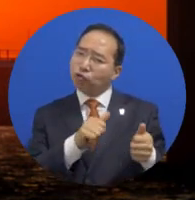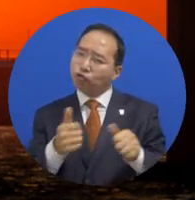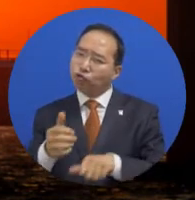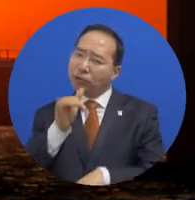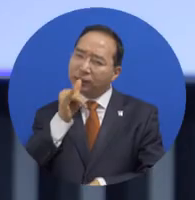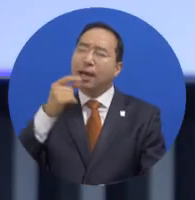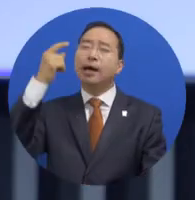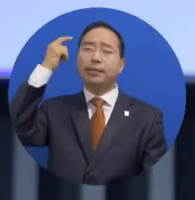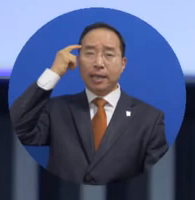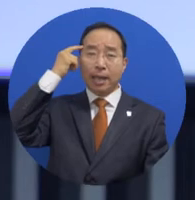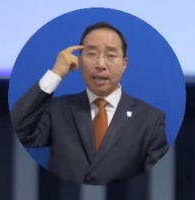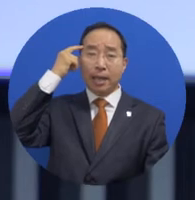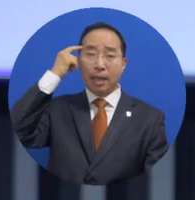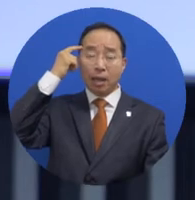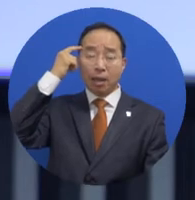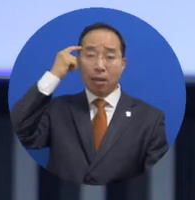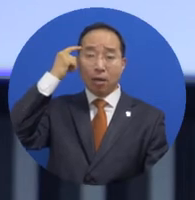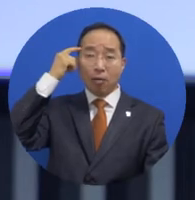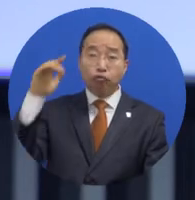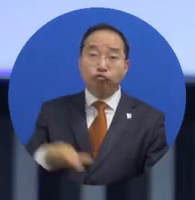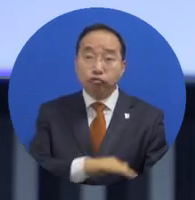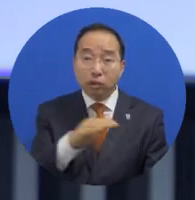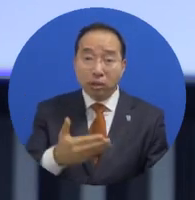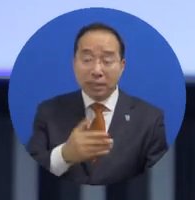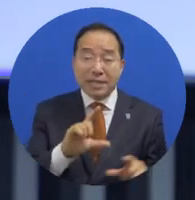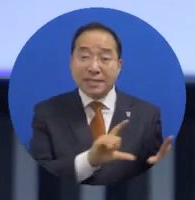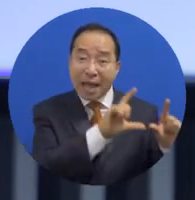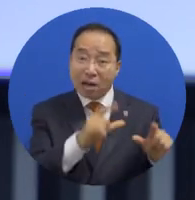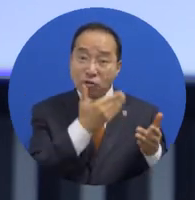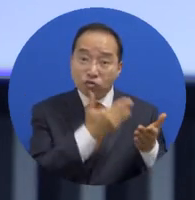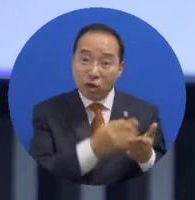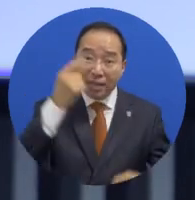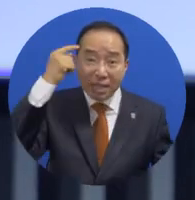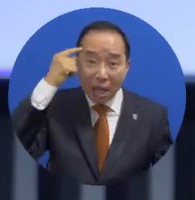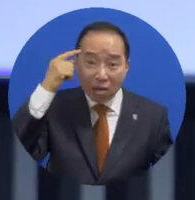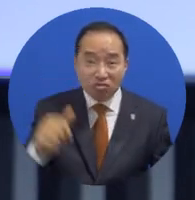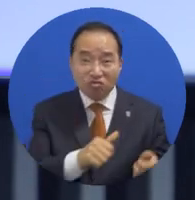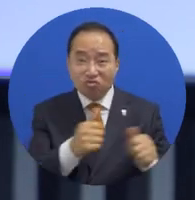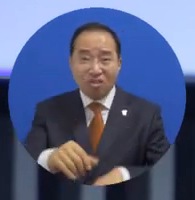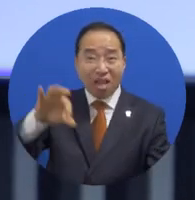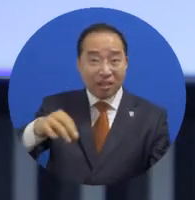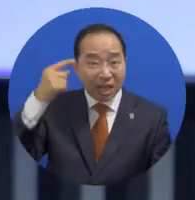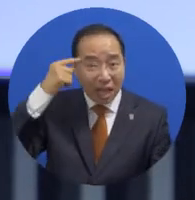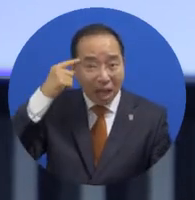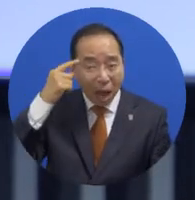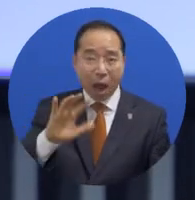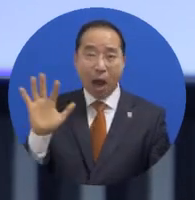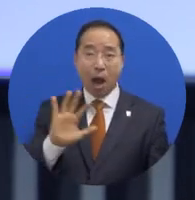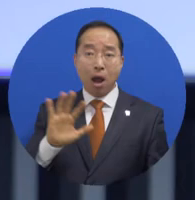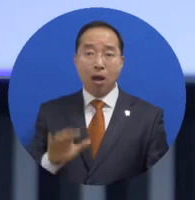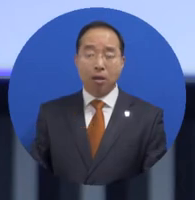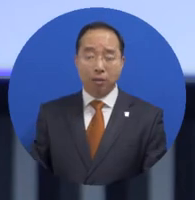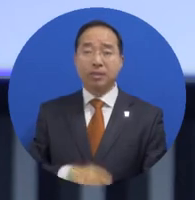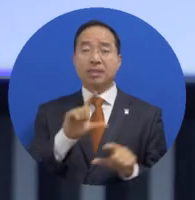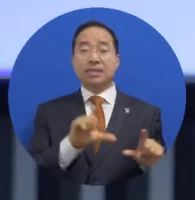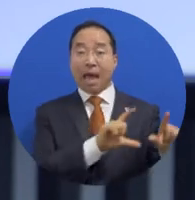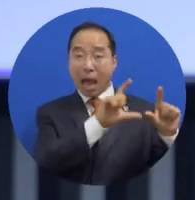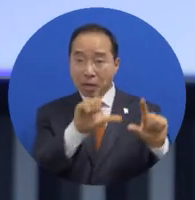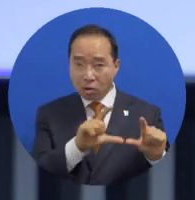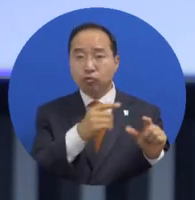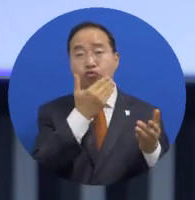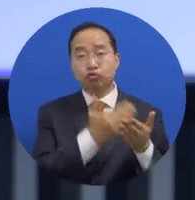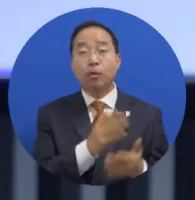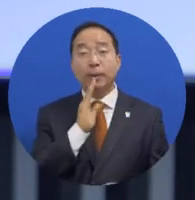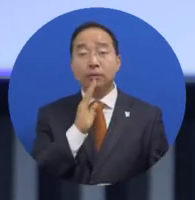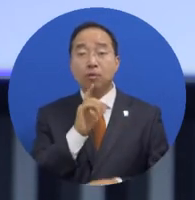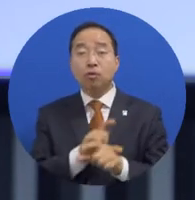수 있지 않을까. 우리는 사는 것만 중요하다고 생각해요. 내가 지금 사는 것만 중요하고 그런데 저는 사는